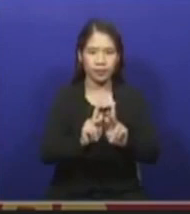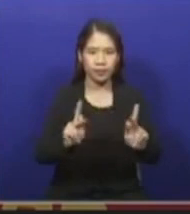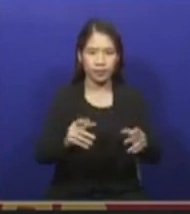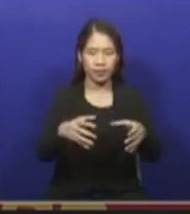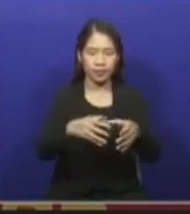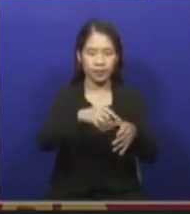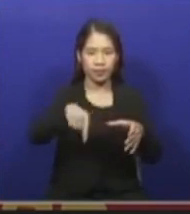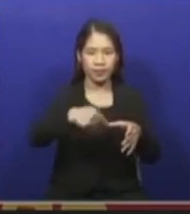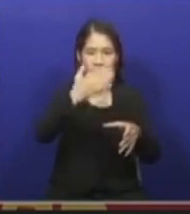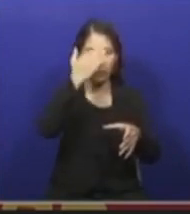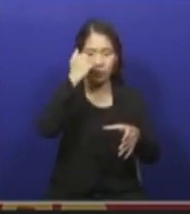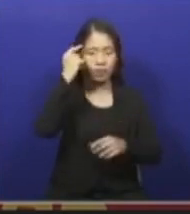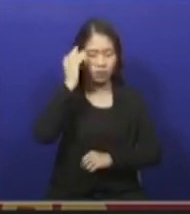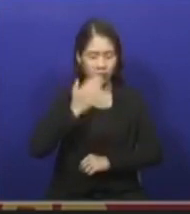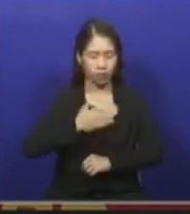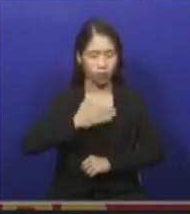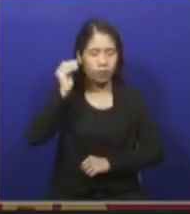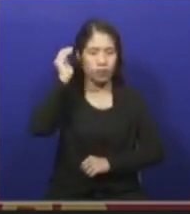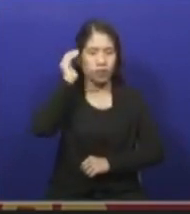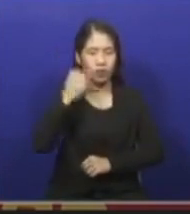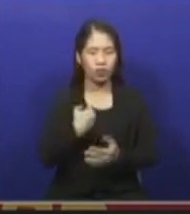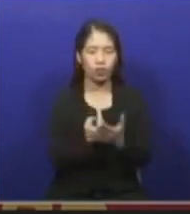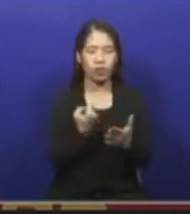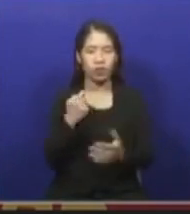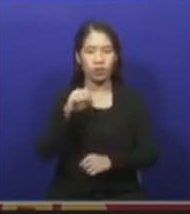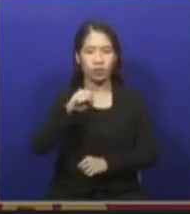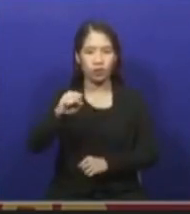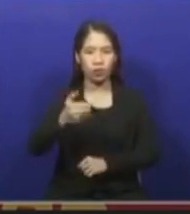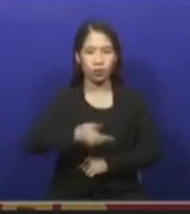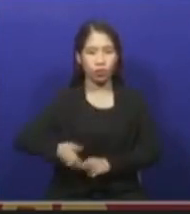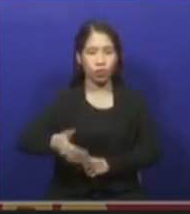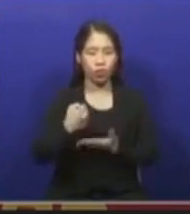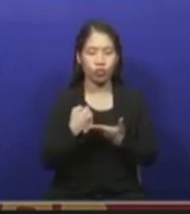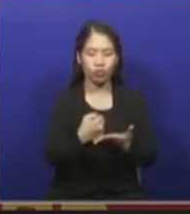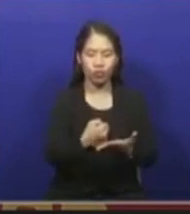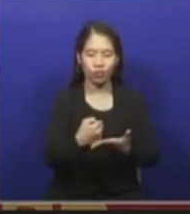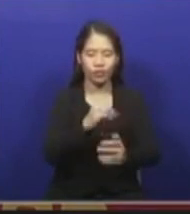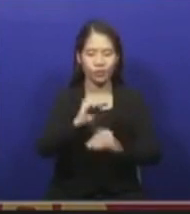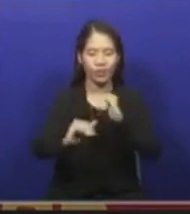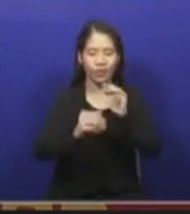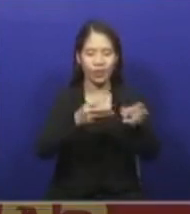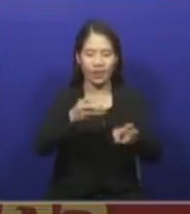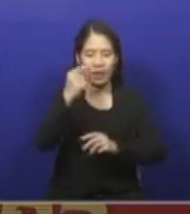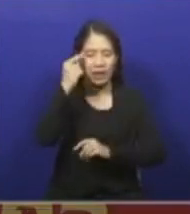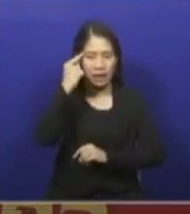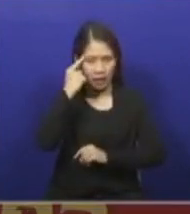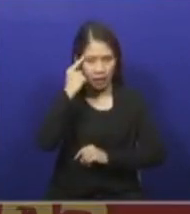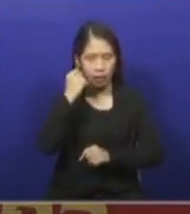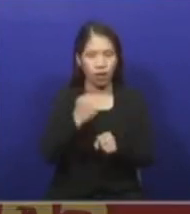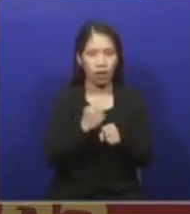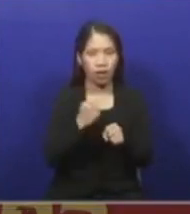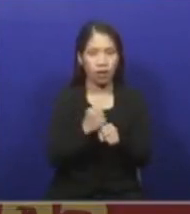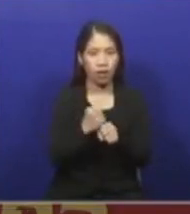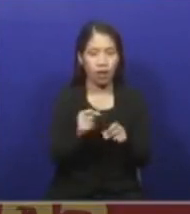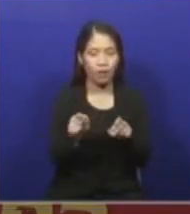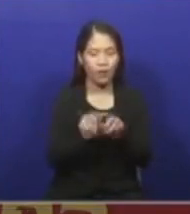นี้เพราะผมเชื่อว่าในฐานะผู้แทนราษฎรพวกเราจะสามารถพัฒนากระบวนการให้สามารถประดิษฐ์หุ่นไล่ก